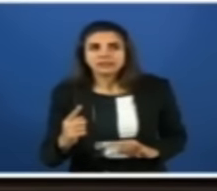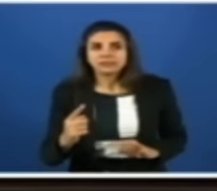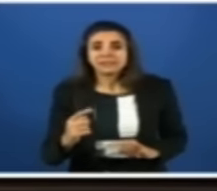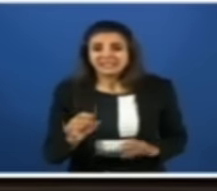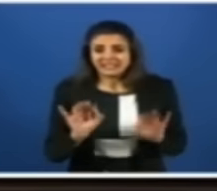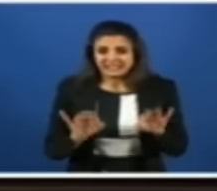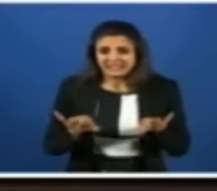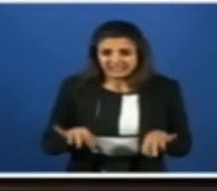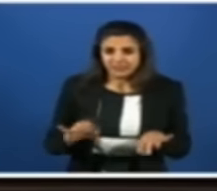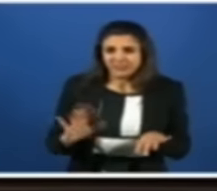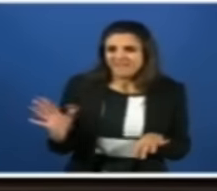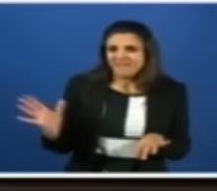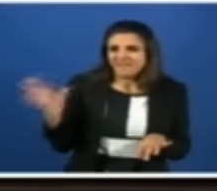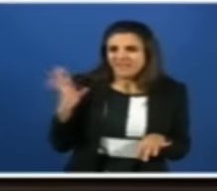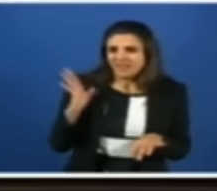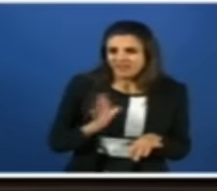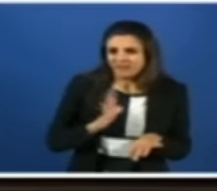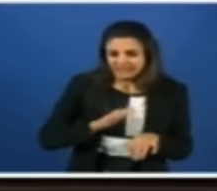mevcut durumu